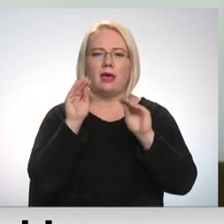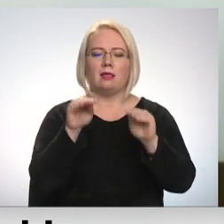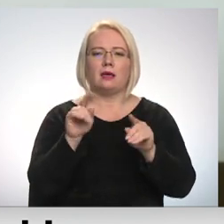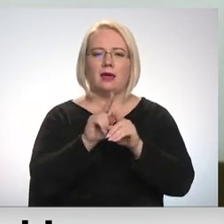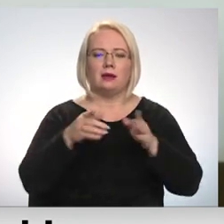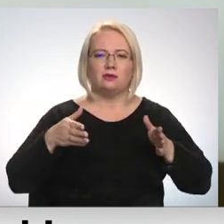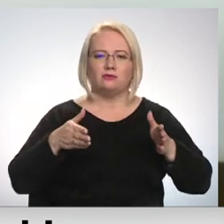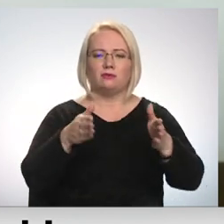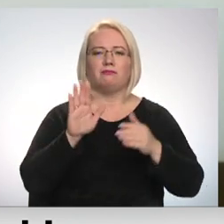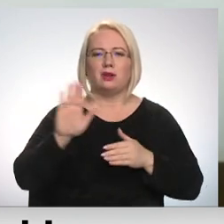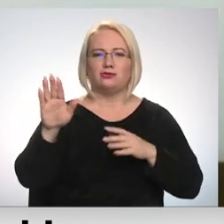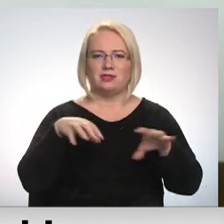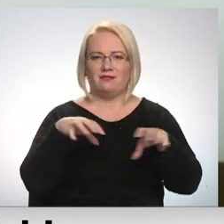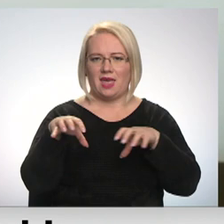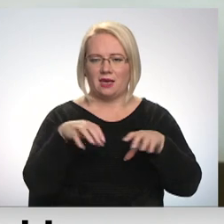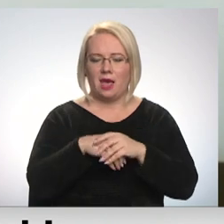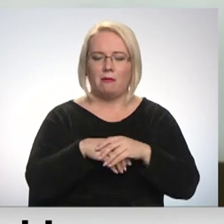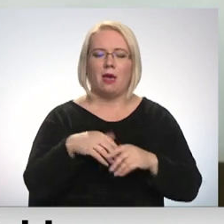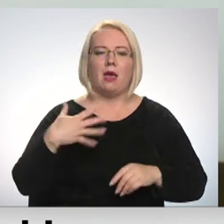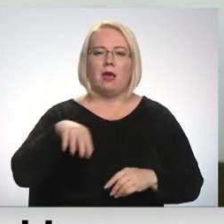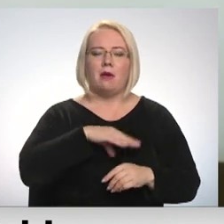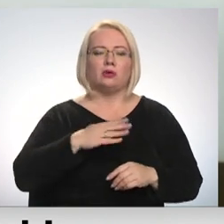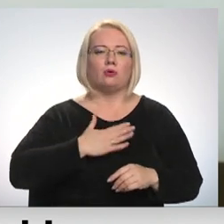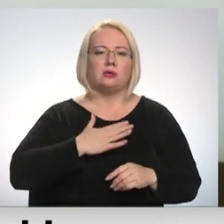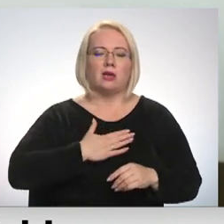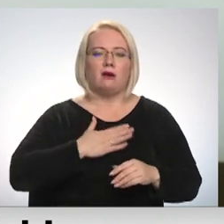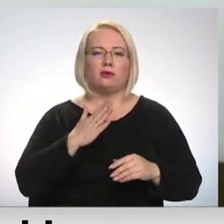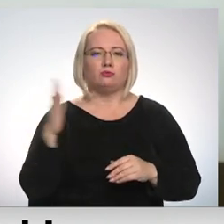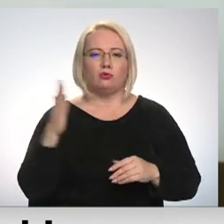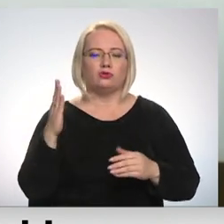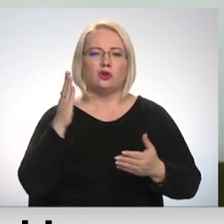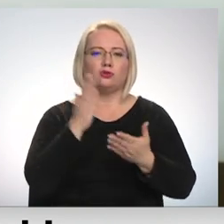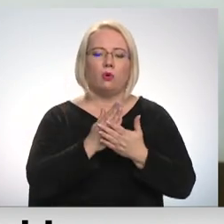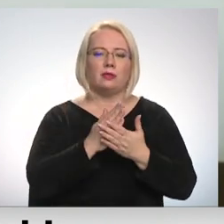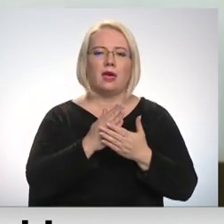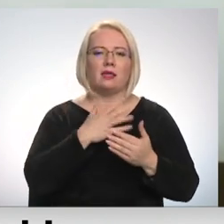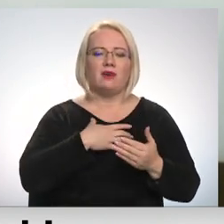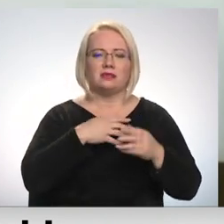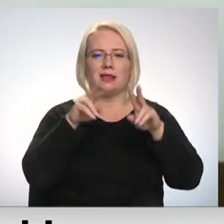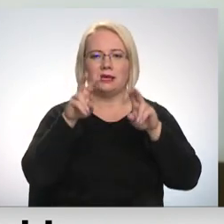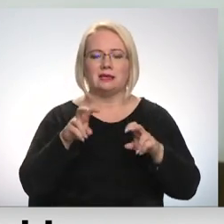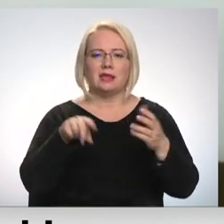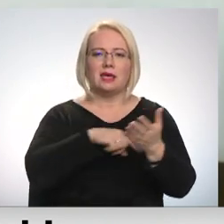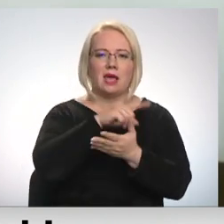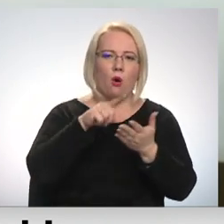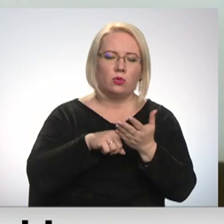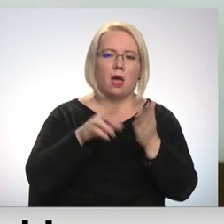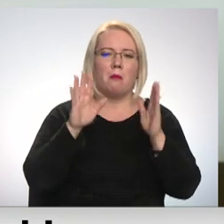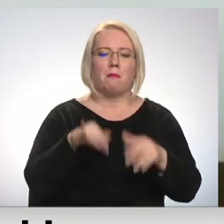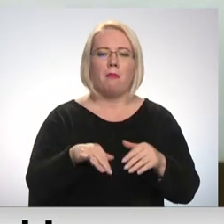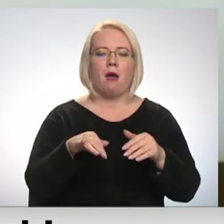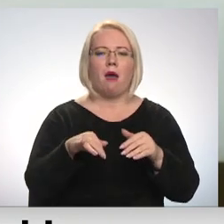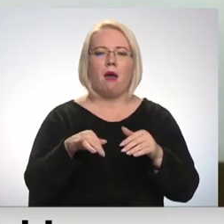labāk. Mēs no savas puses, protams, ieteiktu izskatīt jautājumu arī par migrācijas ceļu,